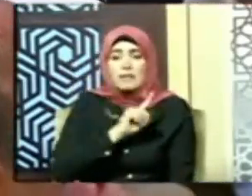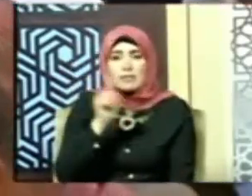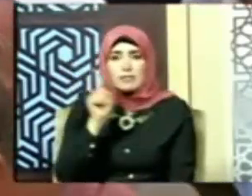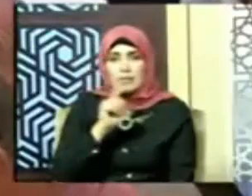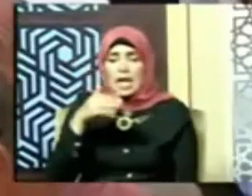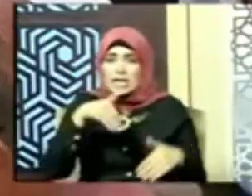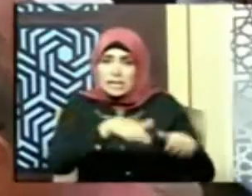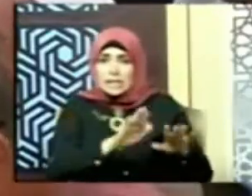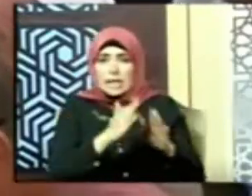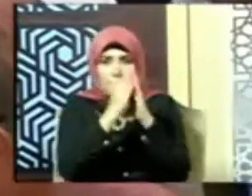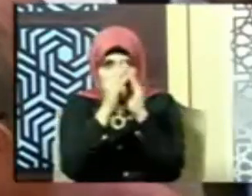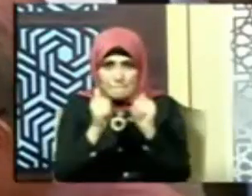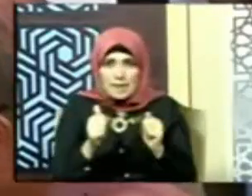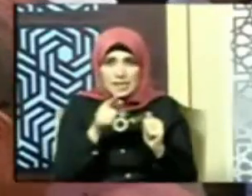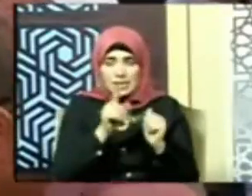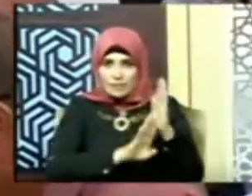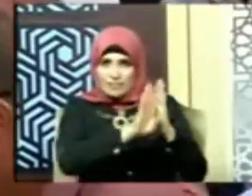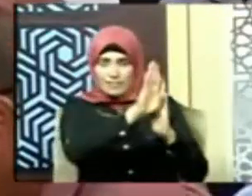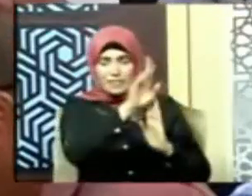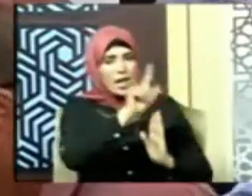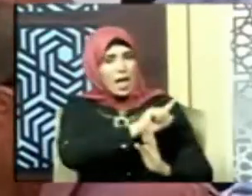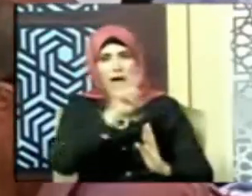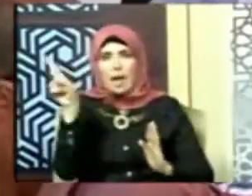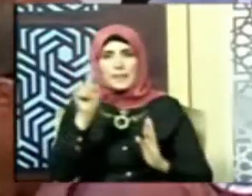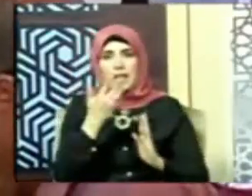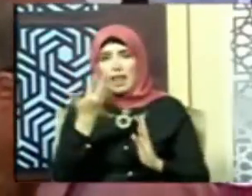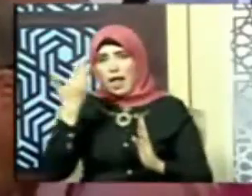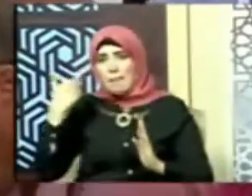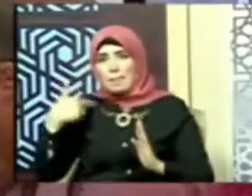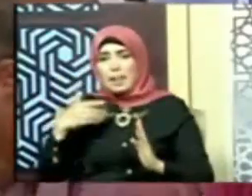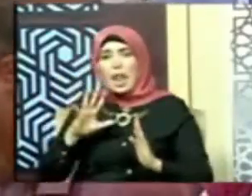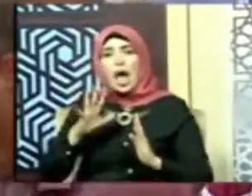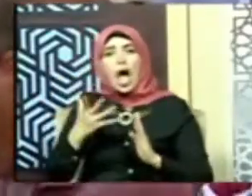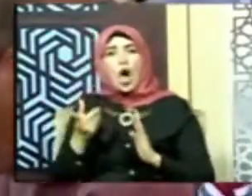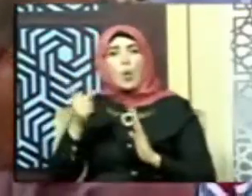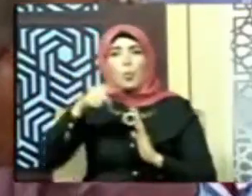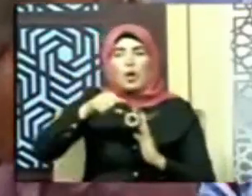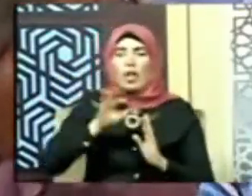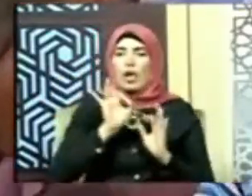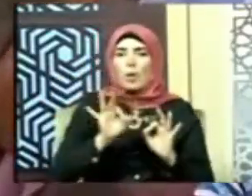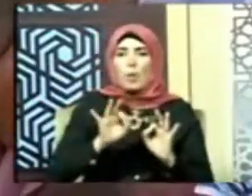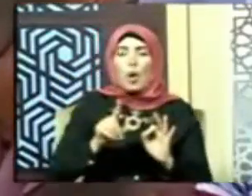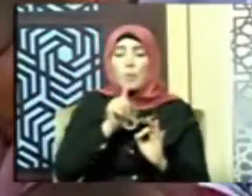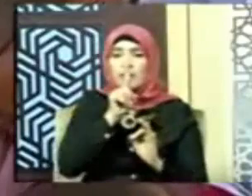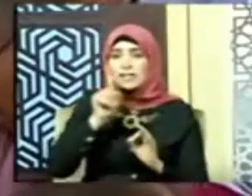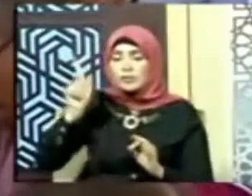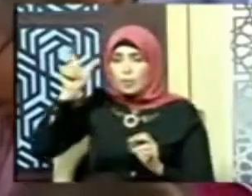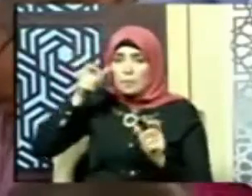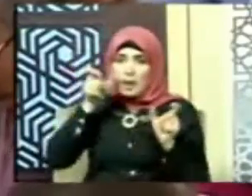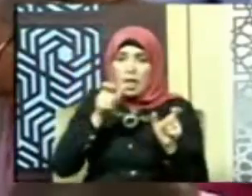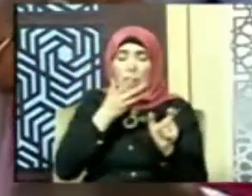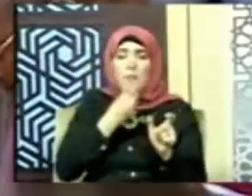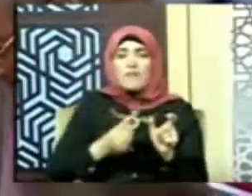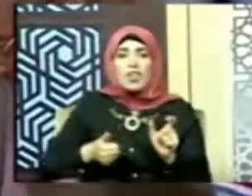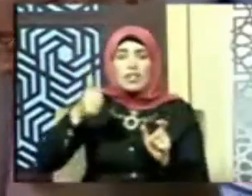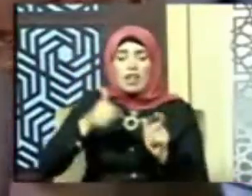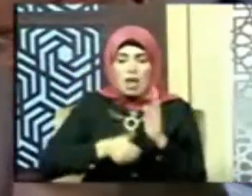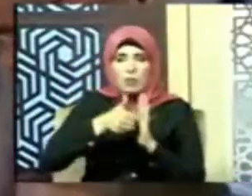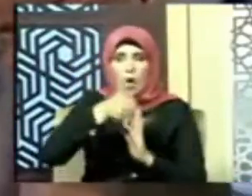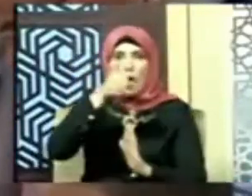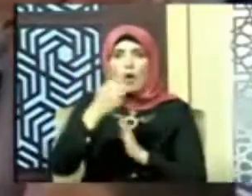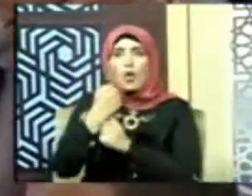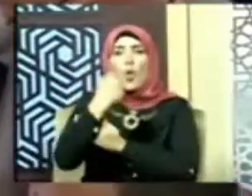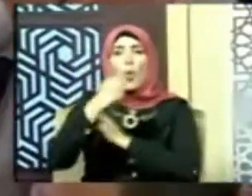في حالها لا الآن ولا الغد، إلا عندما بفضل الله نحقق